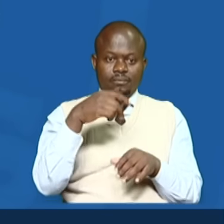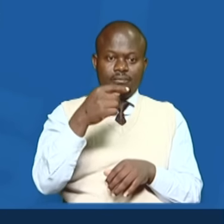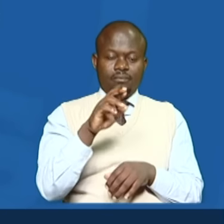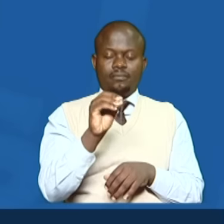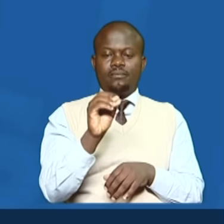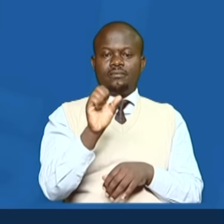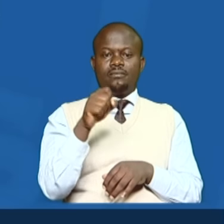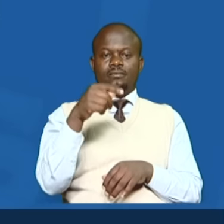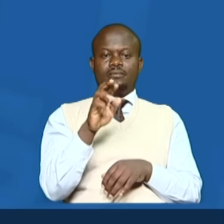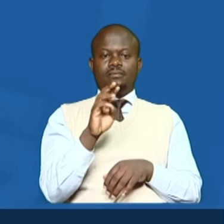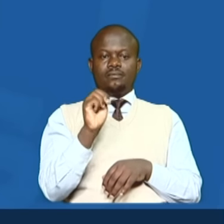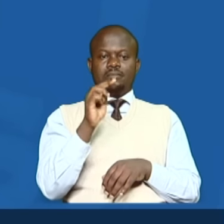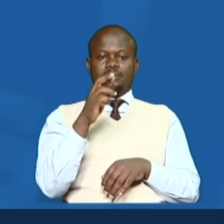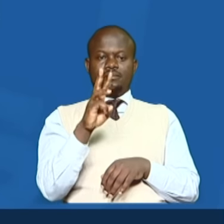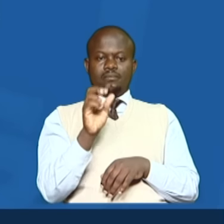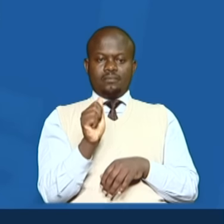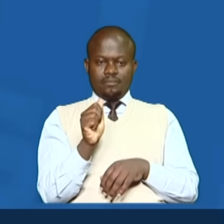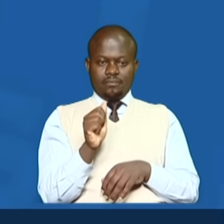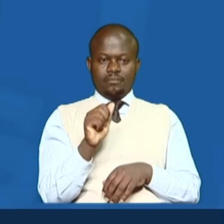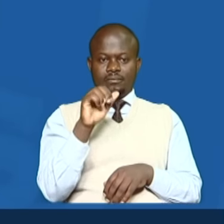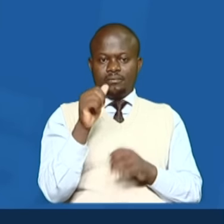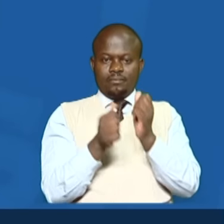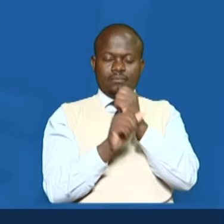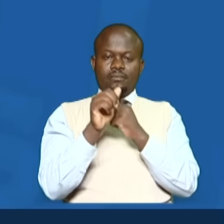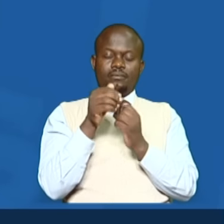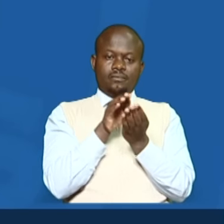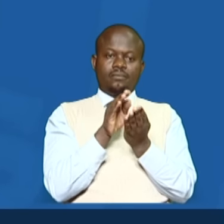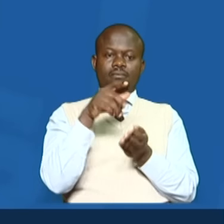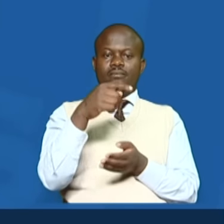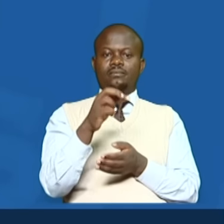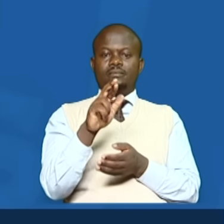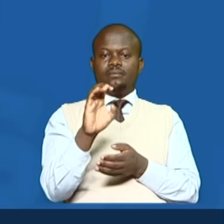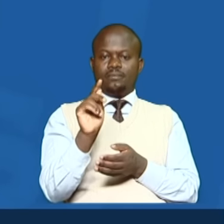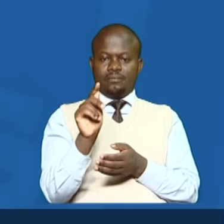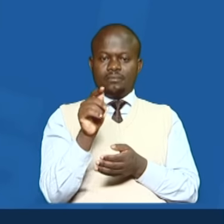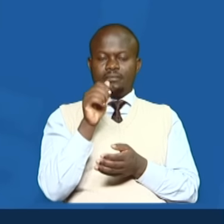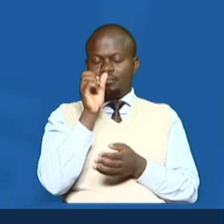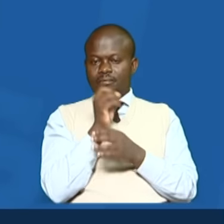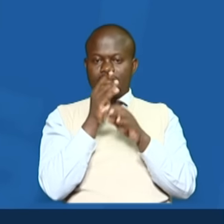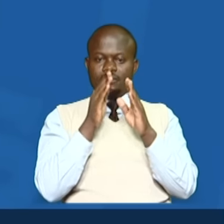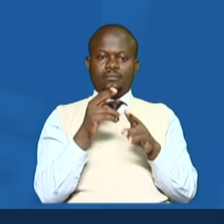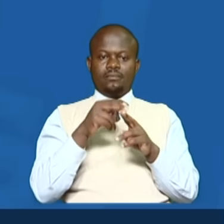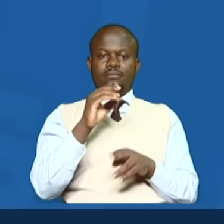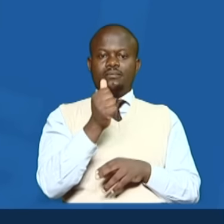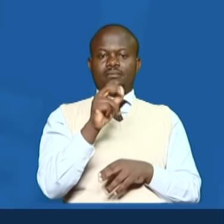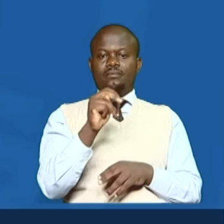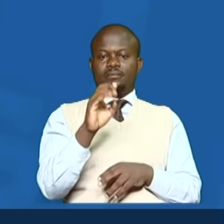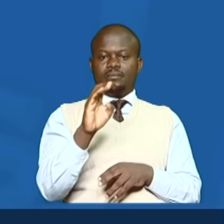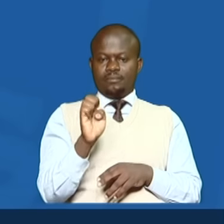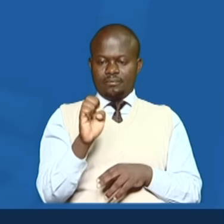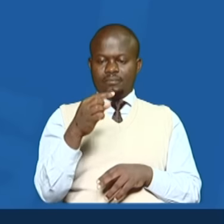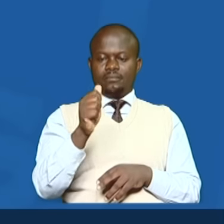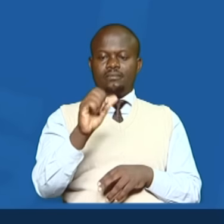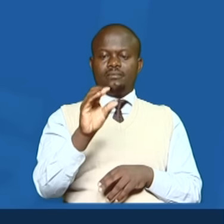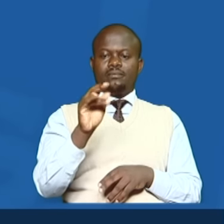gihe vice president wa kabiri ari Aimable Roger Ngoga, ndetse umubitsi yabaye Patrick Rukundo, umujyanama ba Chance Gacinya Deni. Akaba rero